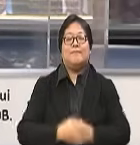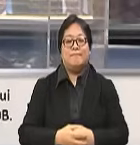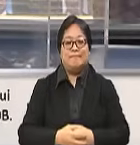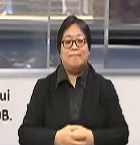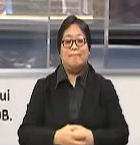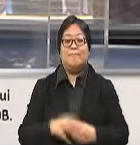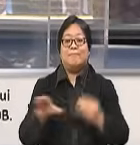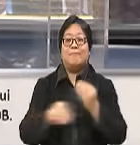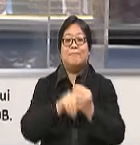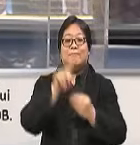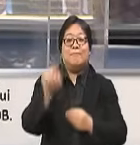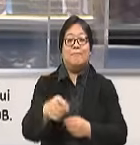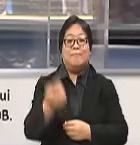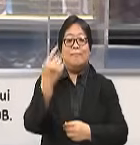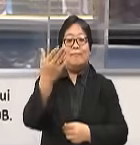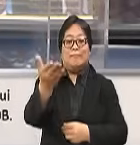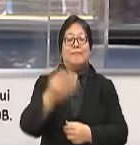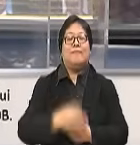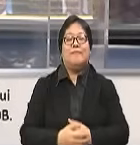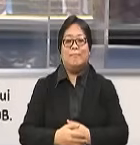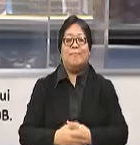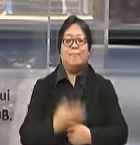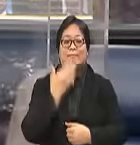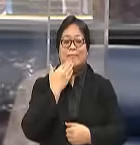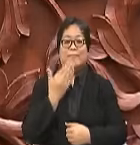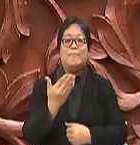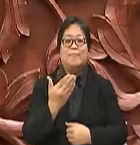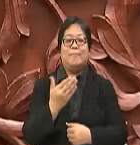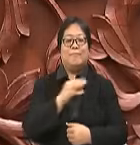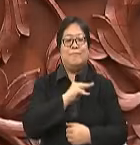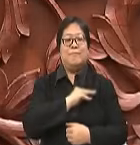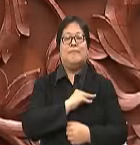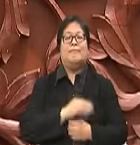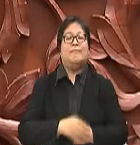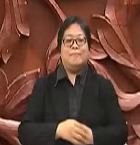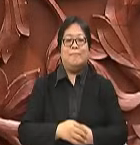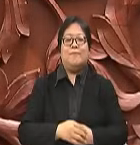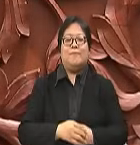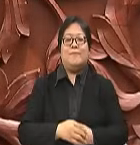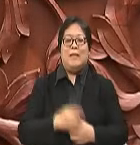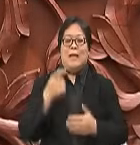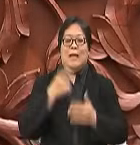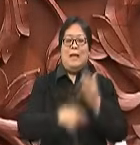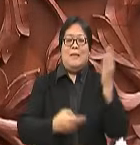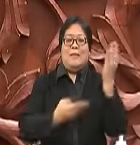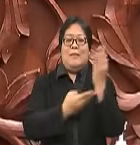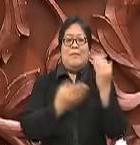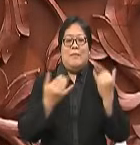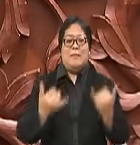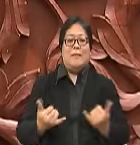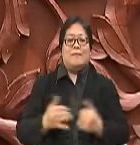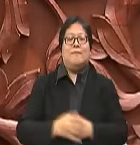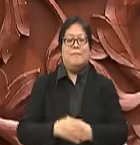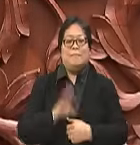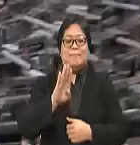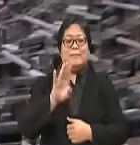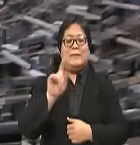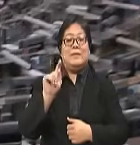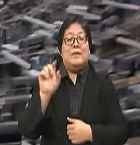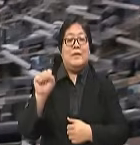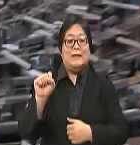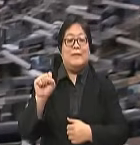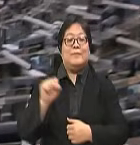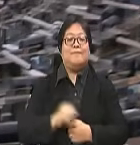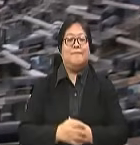Selatan mukamu seluruh janggal terima kasih terima kasih harga sawit pada hari ini BTS